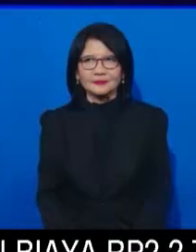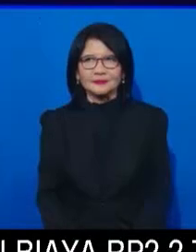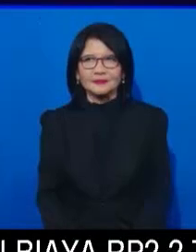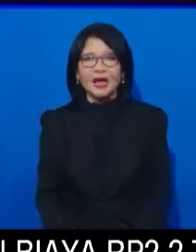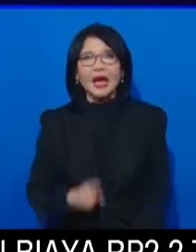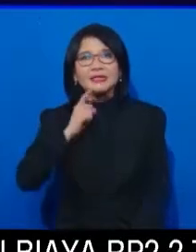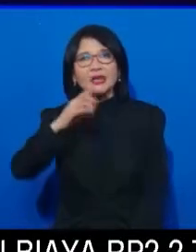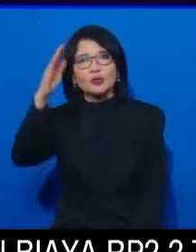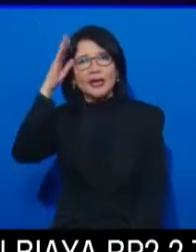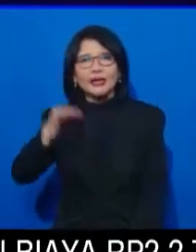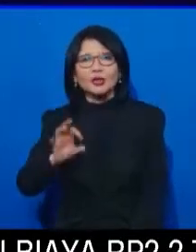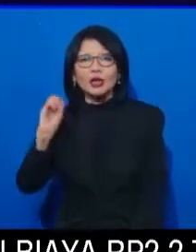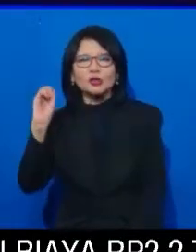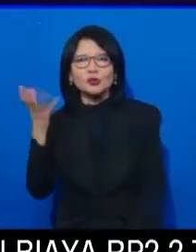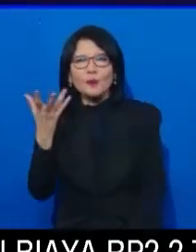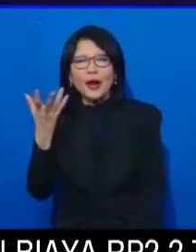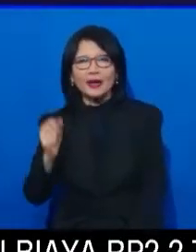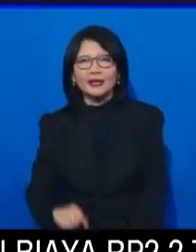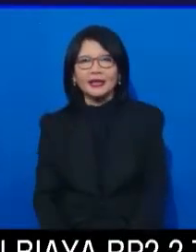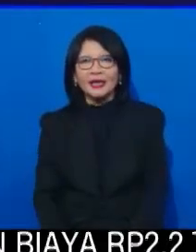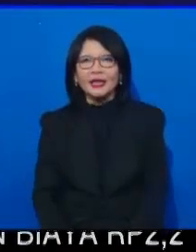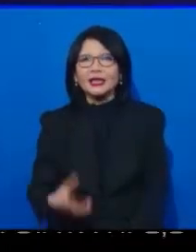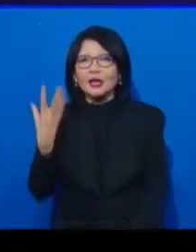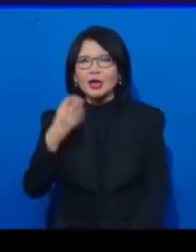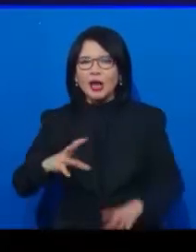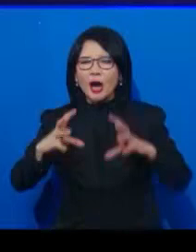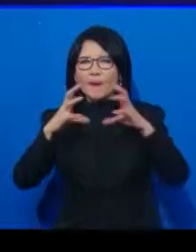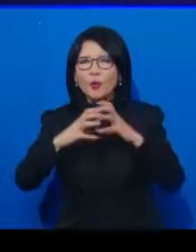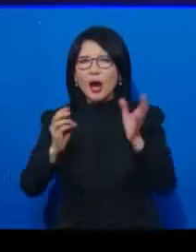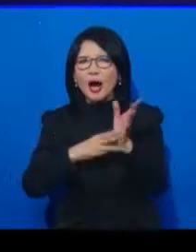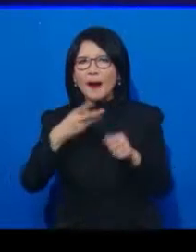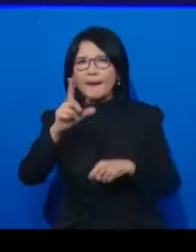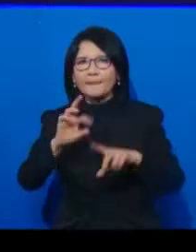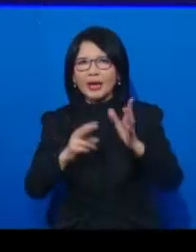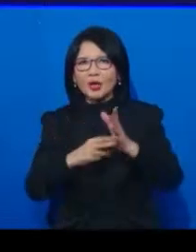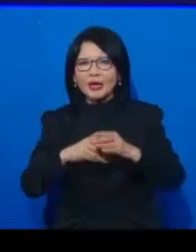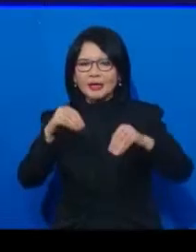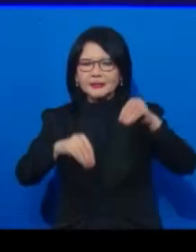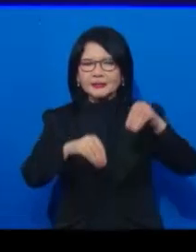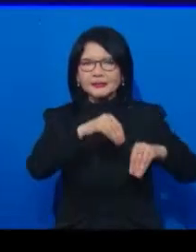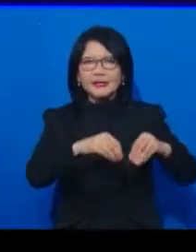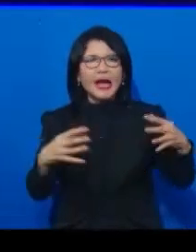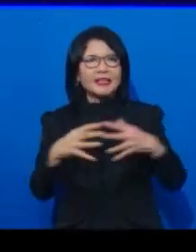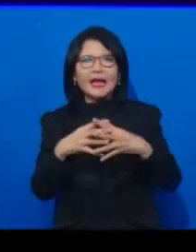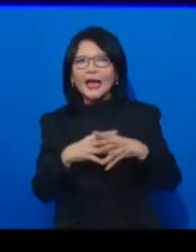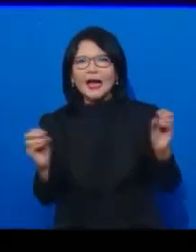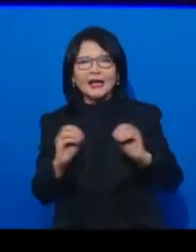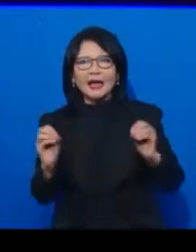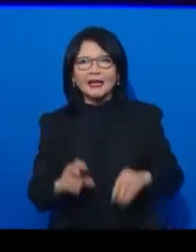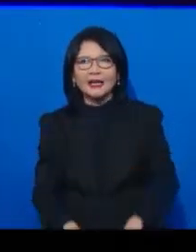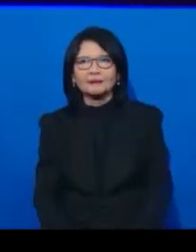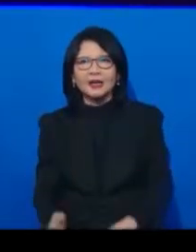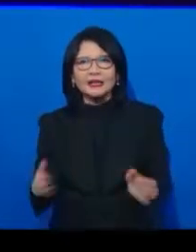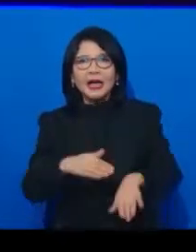Seorang pemuda di Jombang sukses membudidayakan buah melon hidroponik dengan memanfaatkan lahan di samping rumahnya. Mahalnya harga kulit hewan